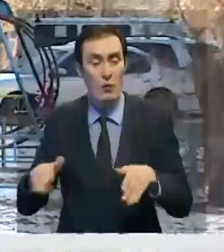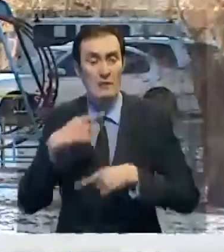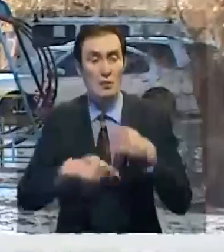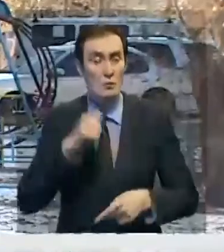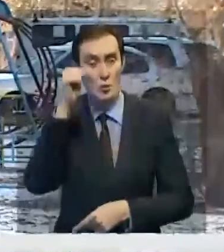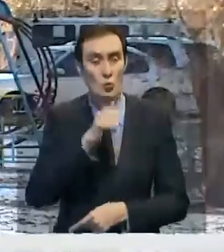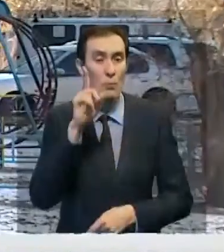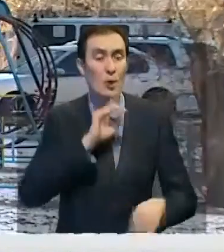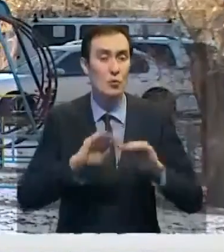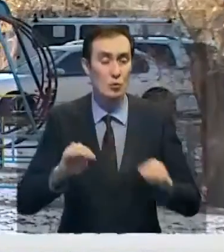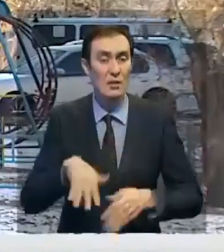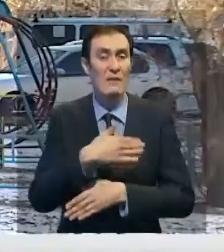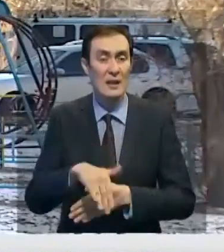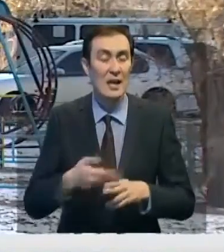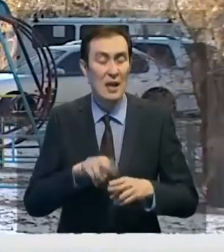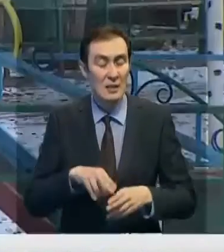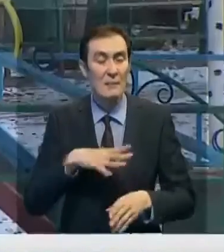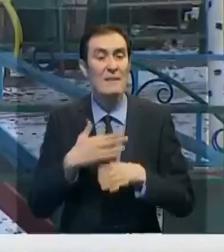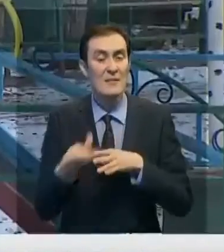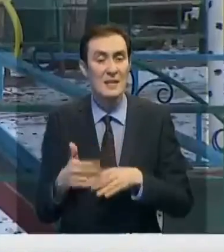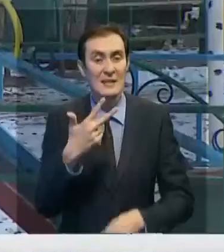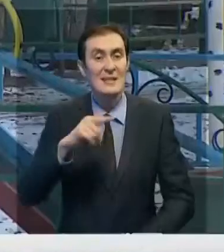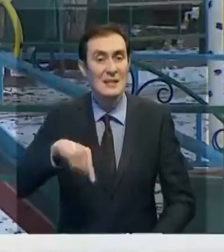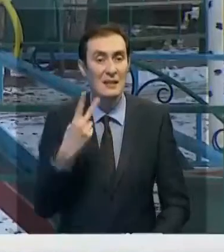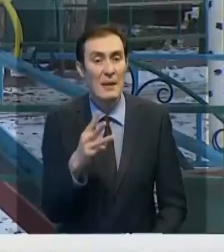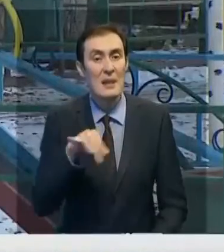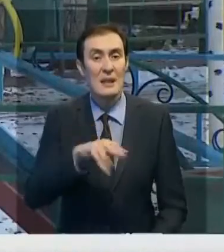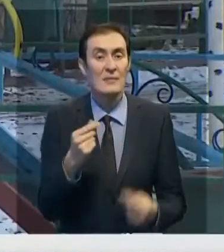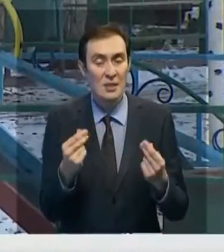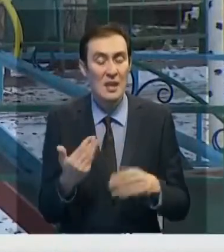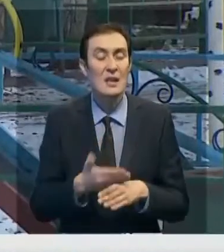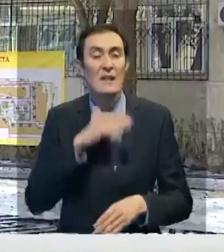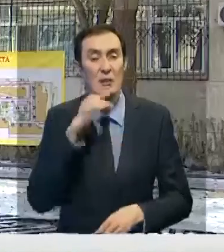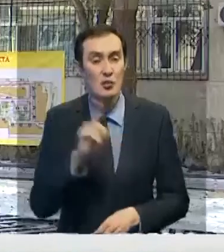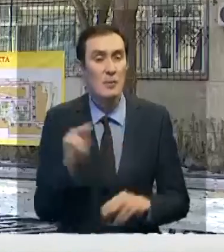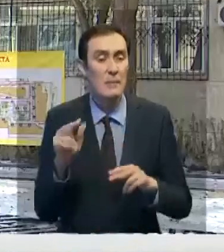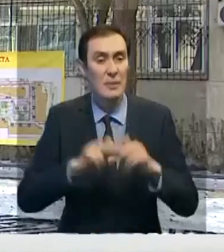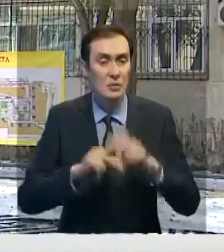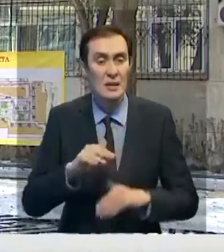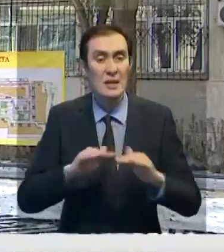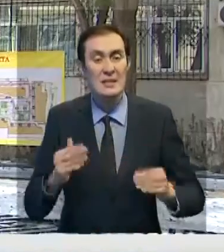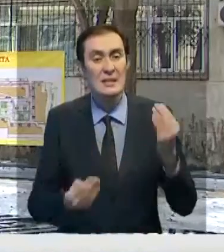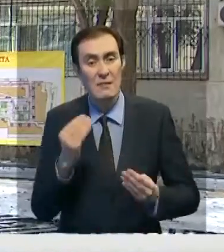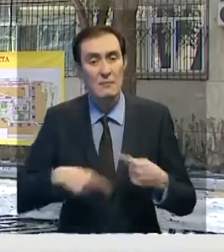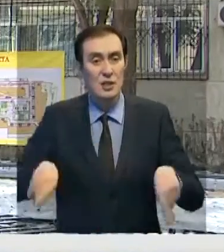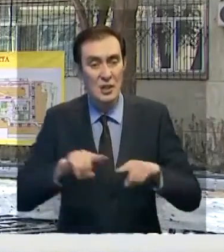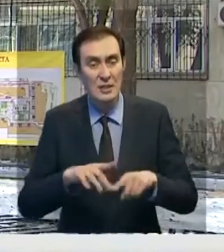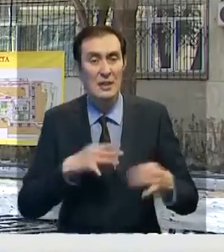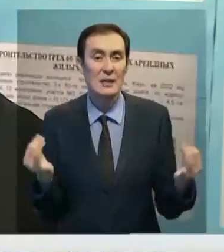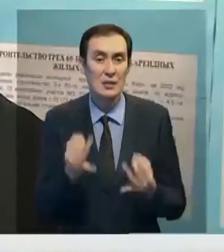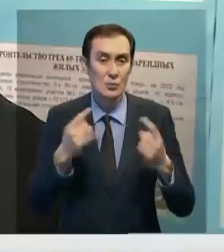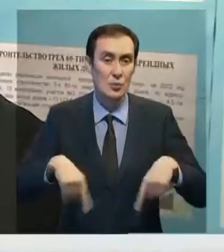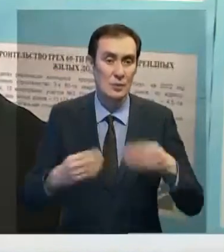году благоустроят дворы. На эти работы уже выделено 3,2 миллиарда тенге. Их хватит, чтобы построить детские площадки и установить